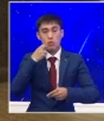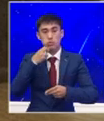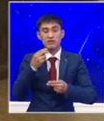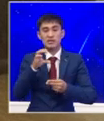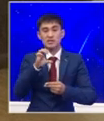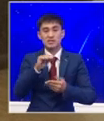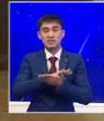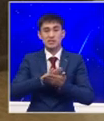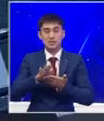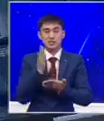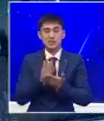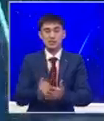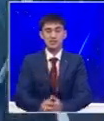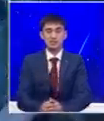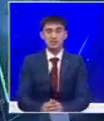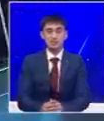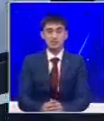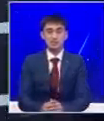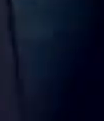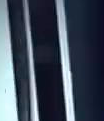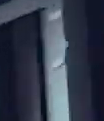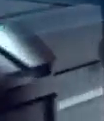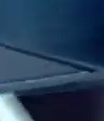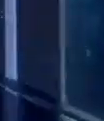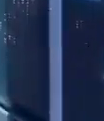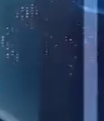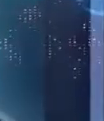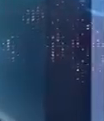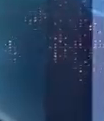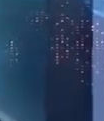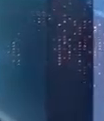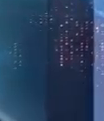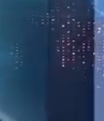средствами гигиены. Надежда Белова, Диана Турлыбек, Ержан Дуйсен, телеканал ЖТСУ.